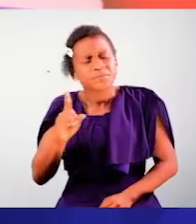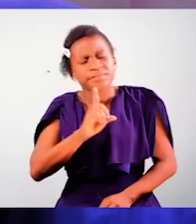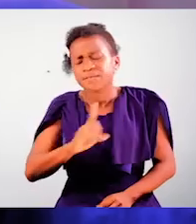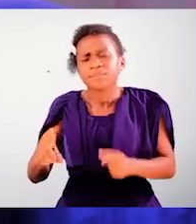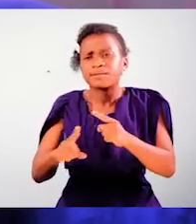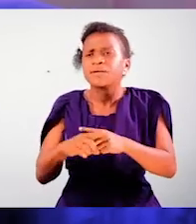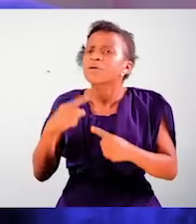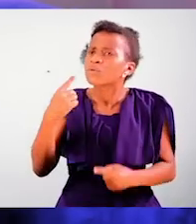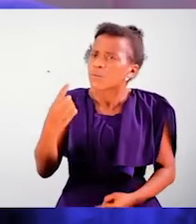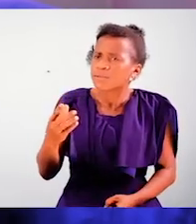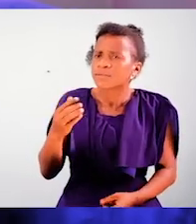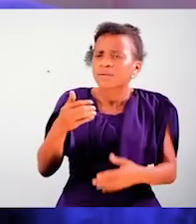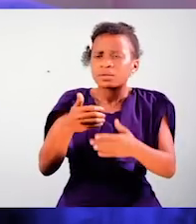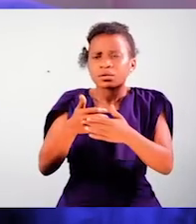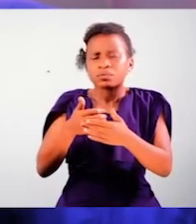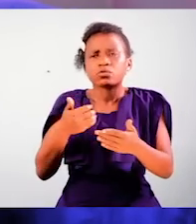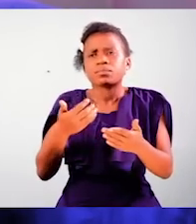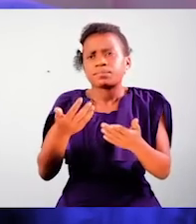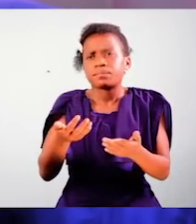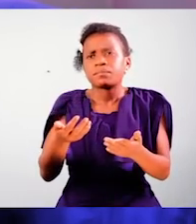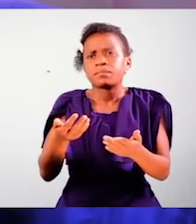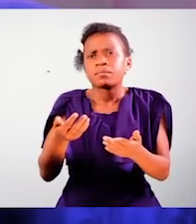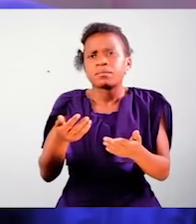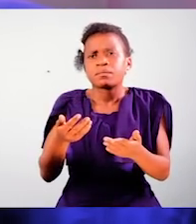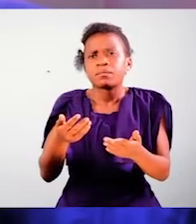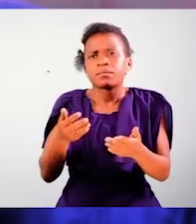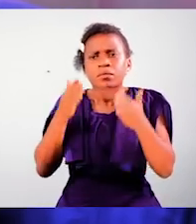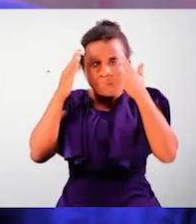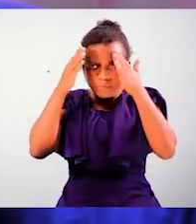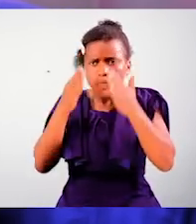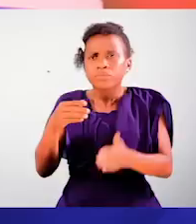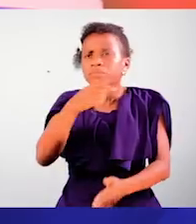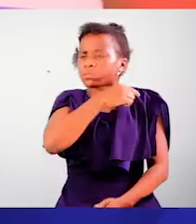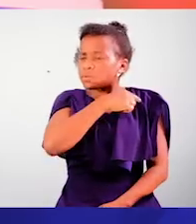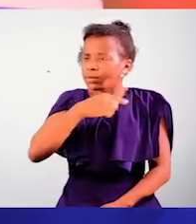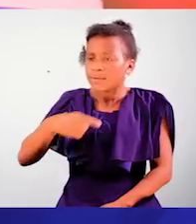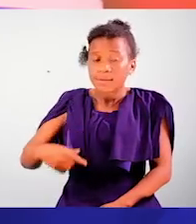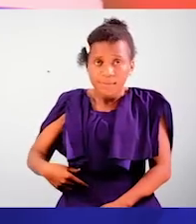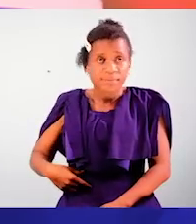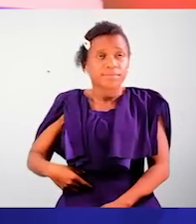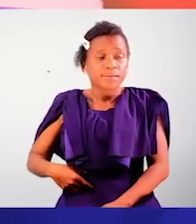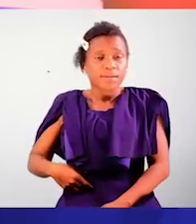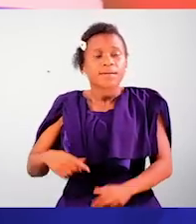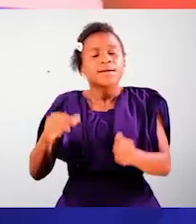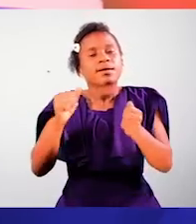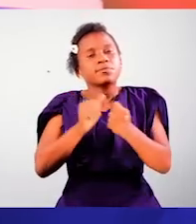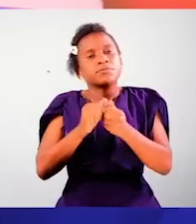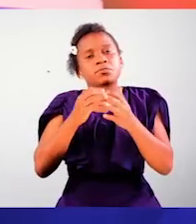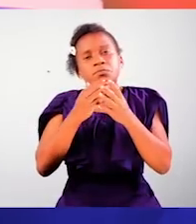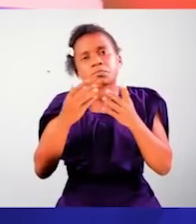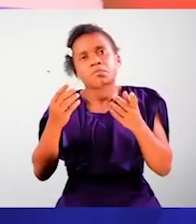akisema. Unajua Mheshimiwa Rais ana vitu vikubwa viwili. Hiki cha